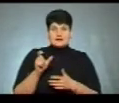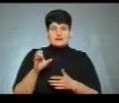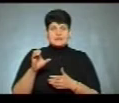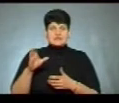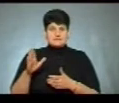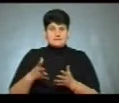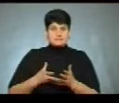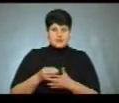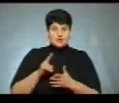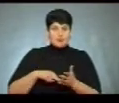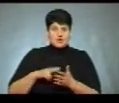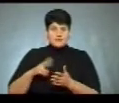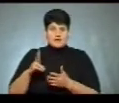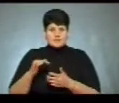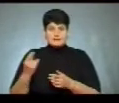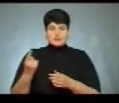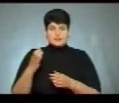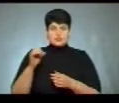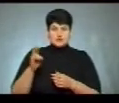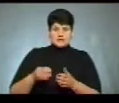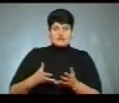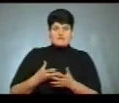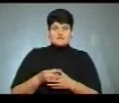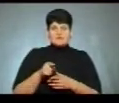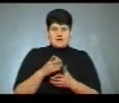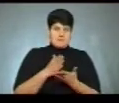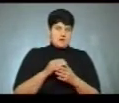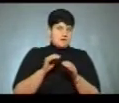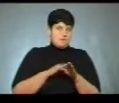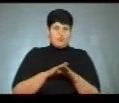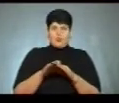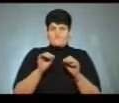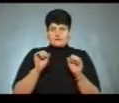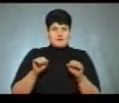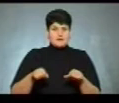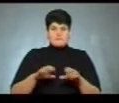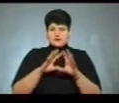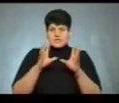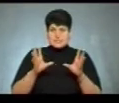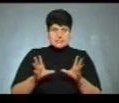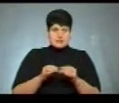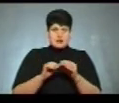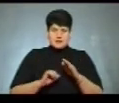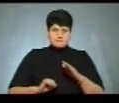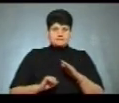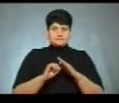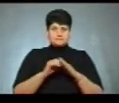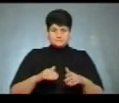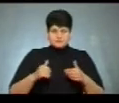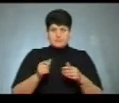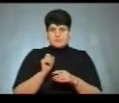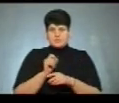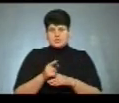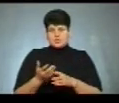всі податки сплачує, в тому числі єдиний соціальний, вона має повне право на загальних підставах звертатися за